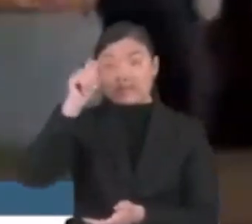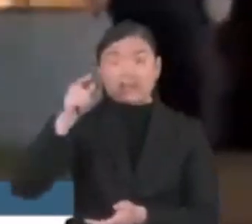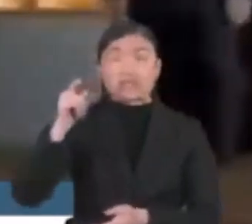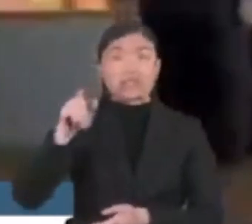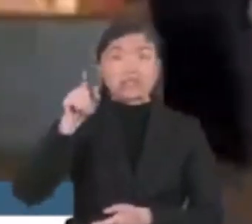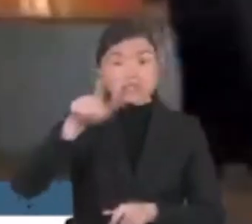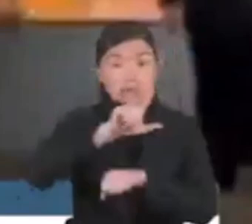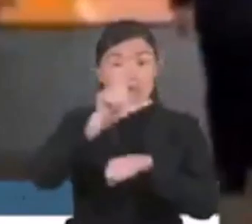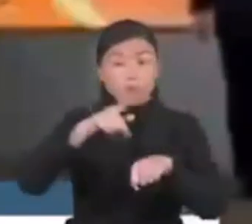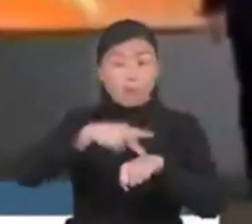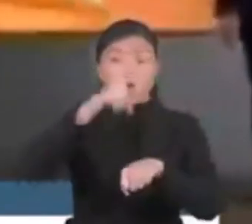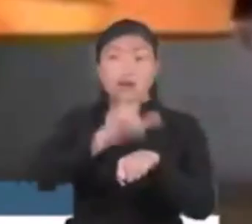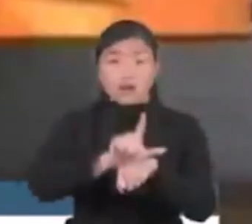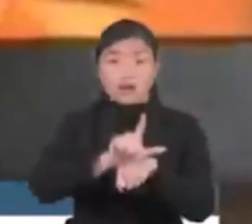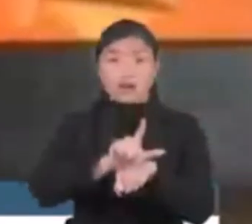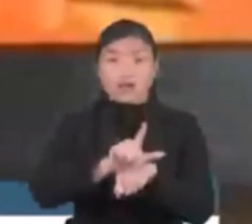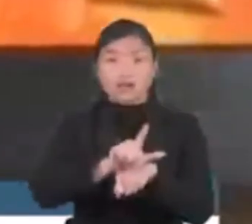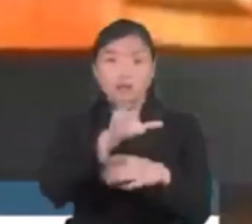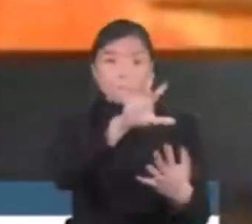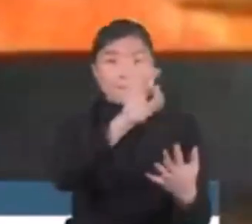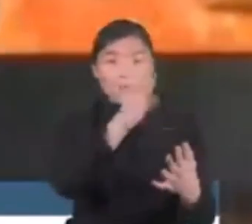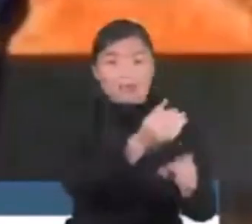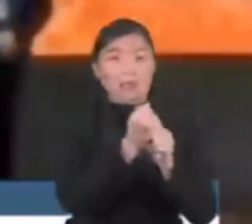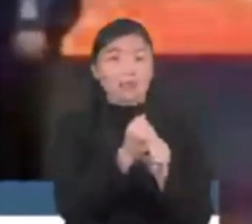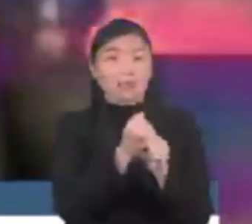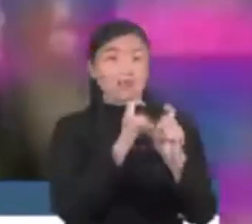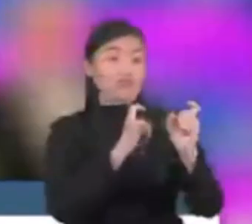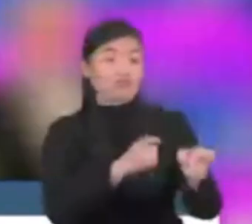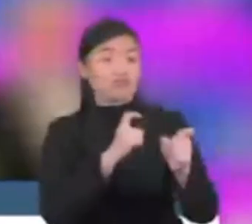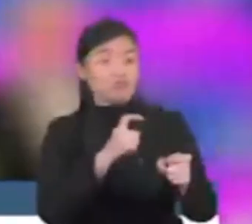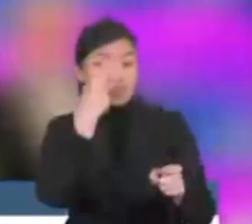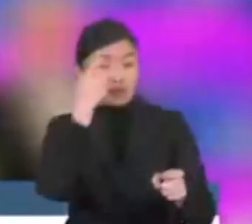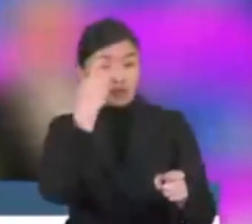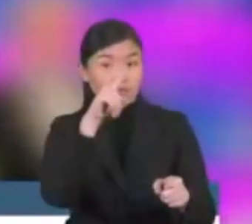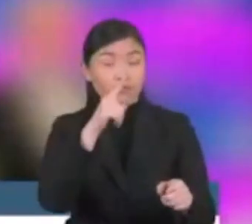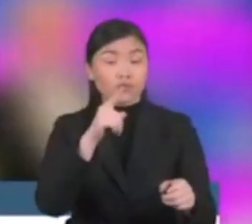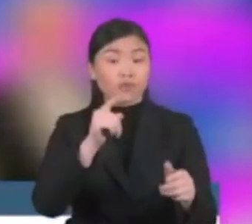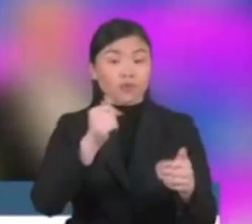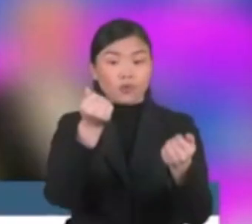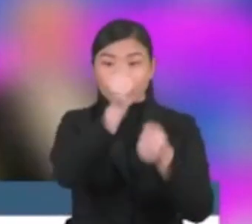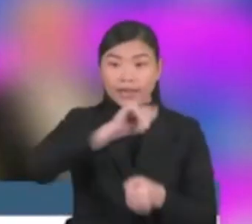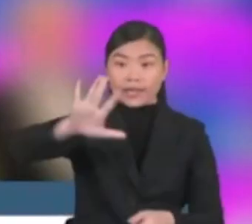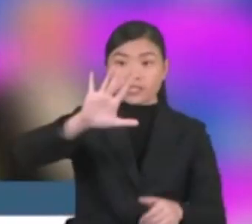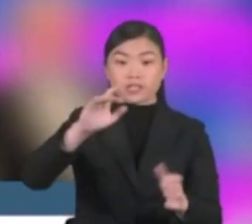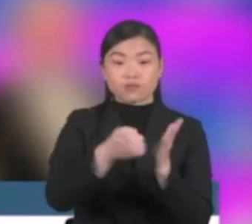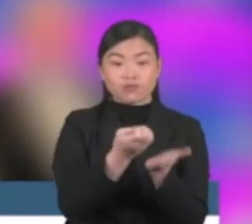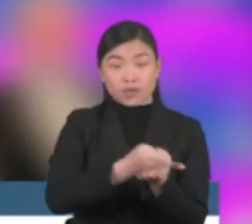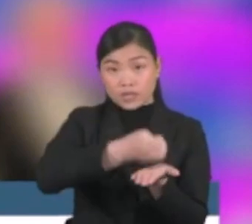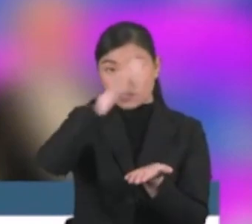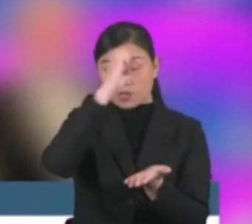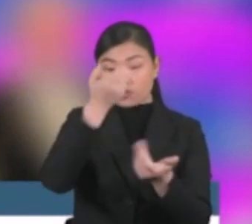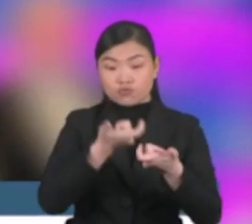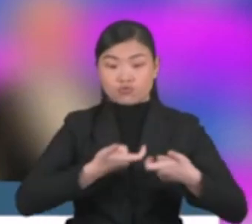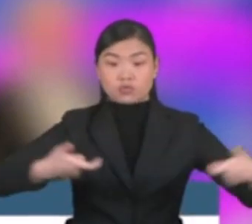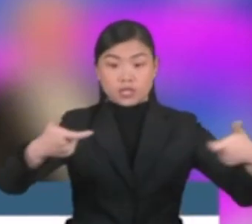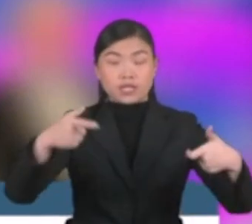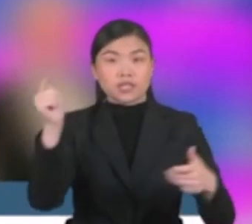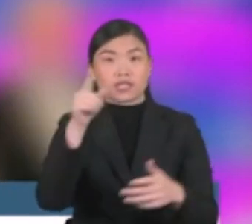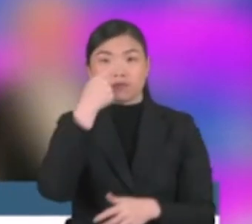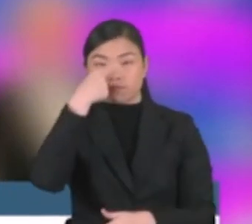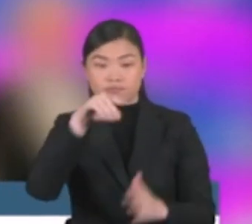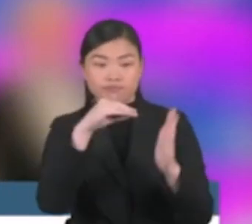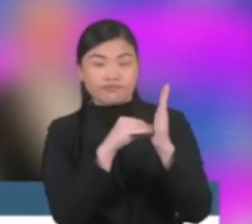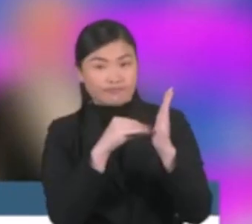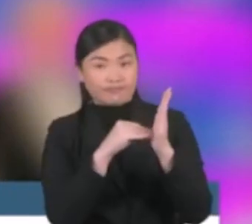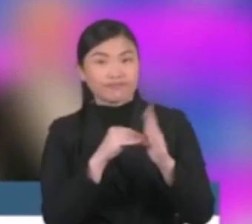Raya Langkawi terpilih menerima anugerah sempena Asia Education Conclave 2024 di Bangkok, Thailand. SK